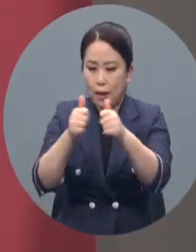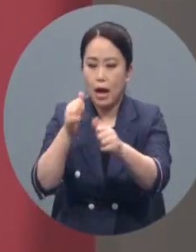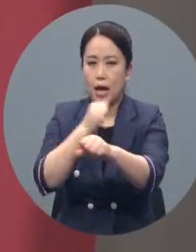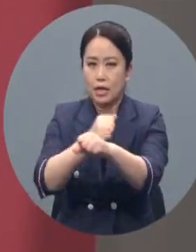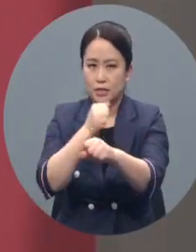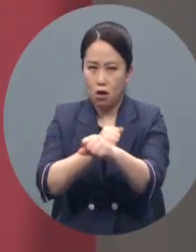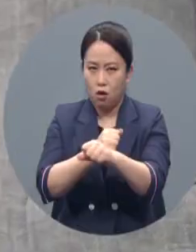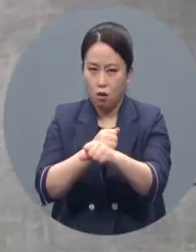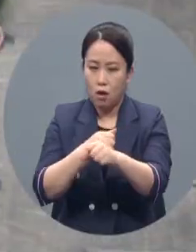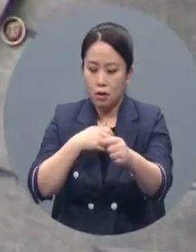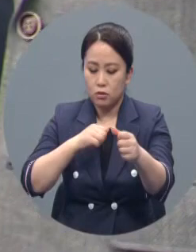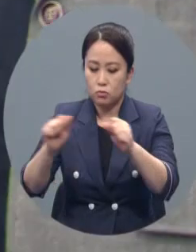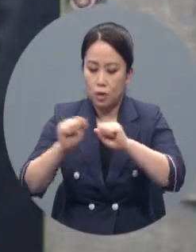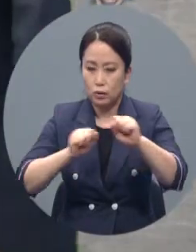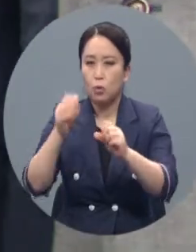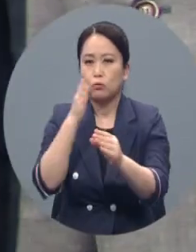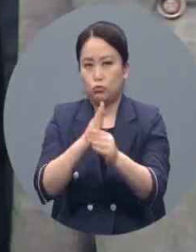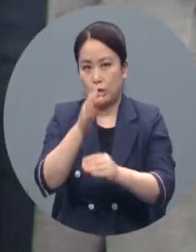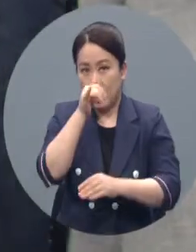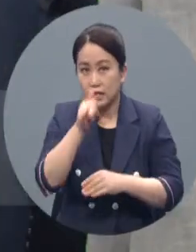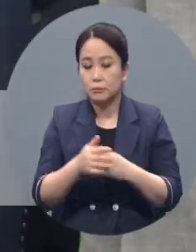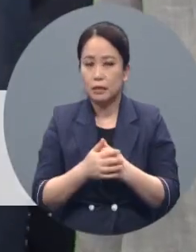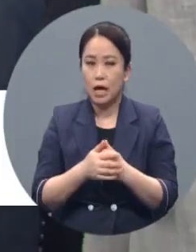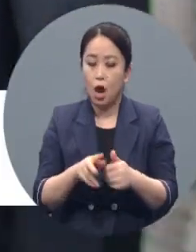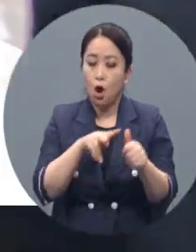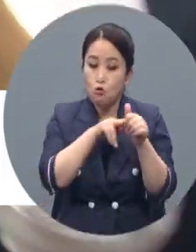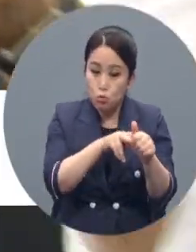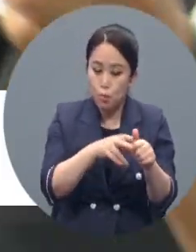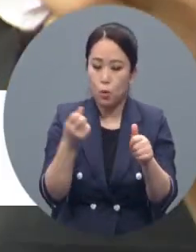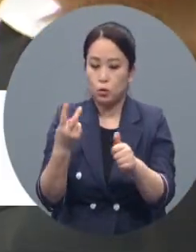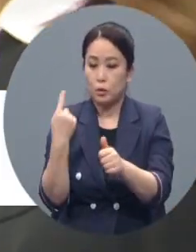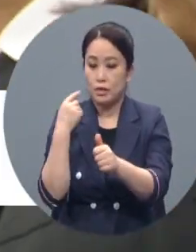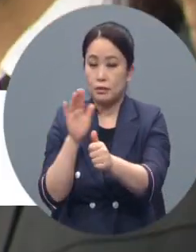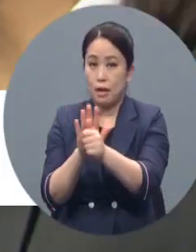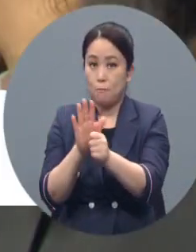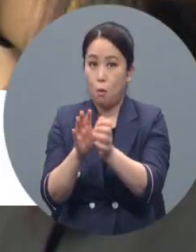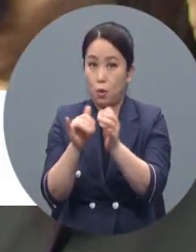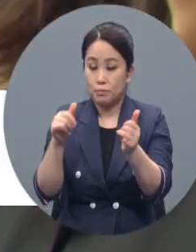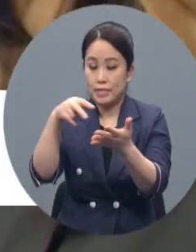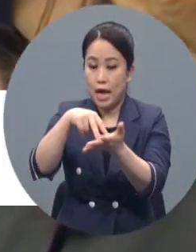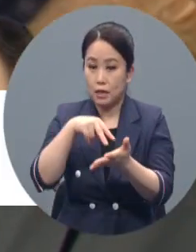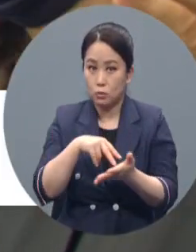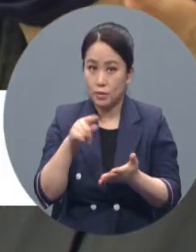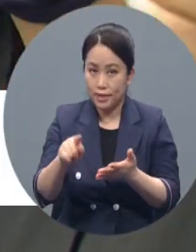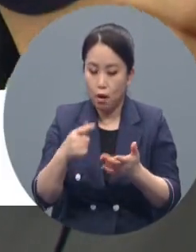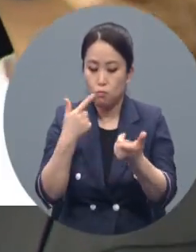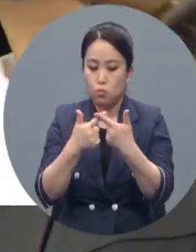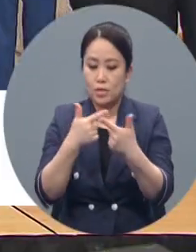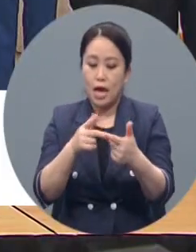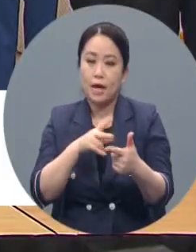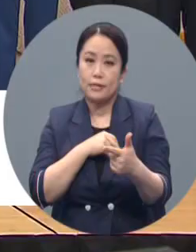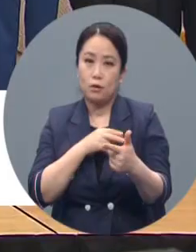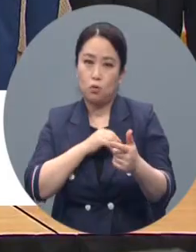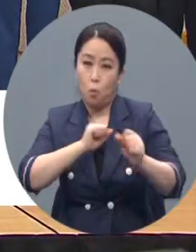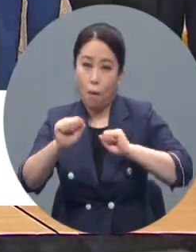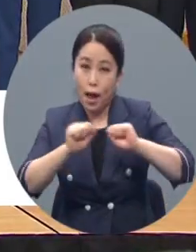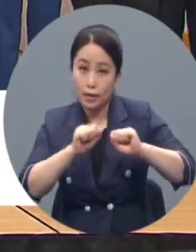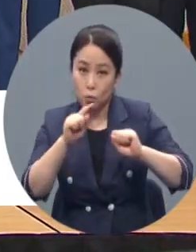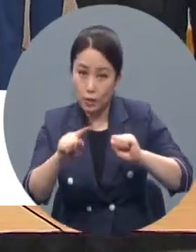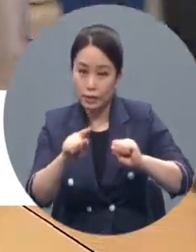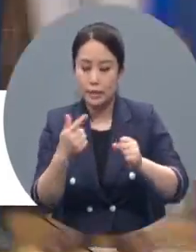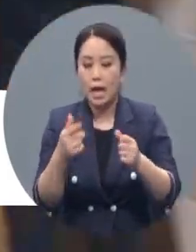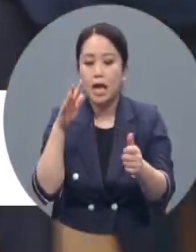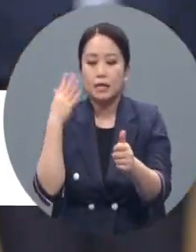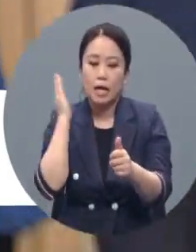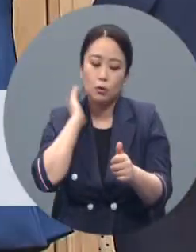있습니다. 후보와 참모로서 부산 의원들의 활약은 대선 후보들의 지역 이해도를 높이고 지역